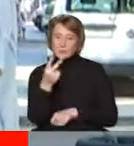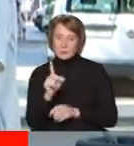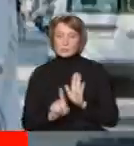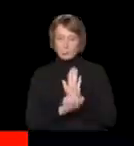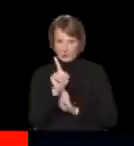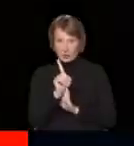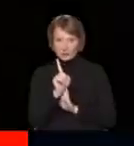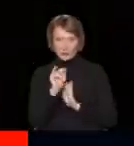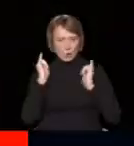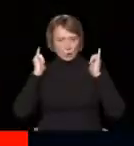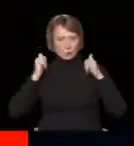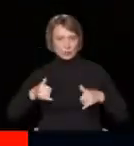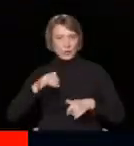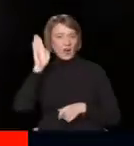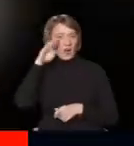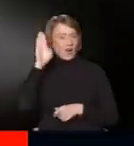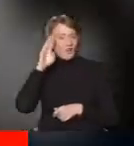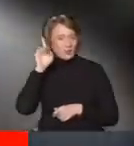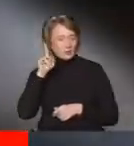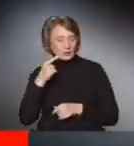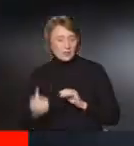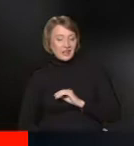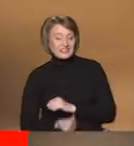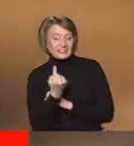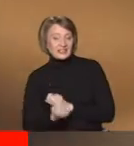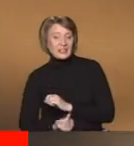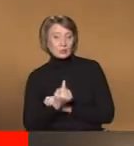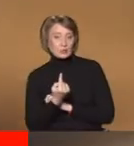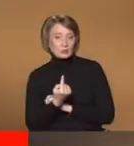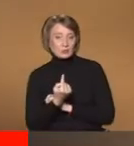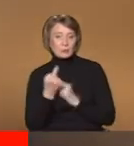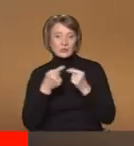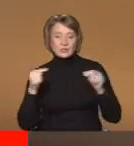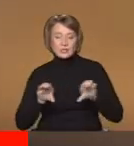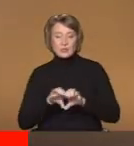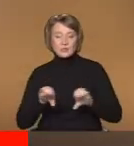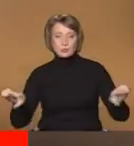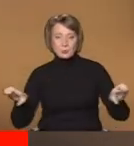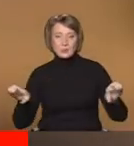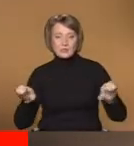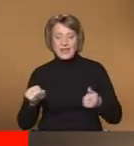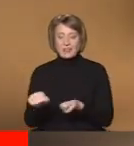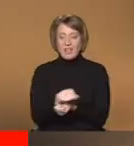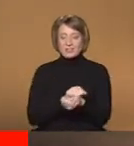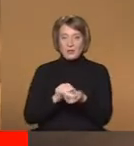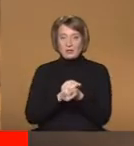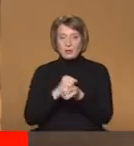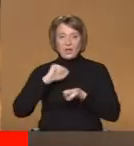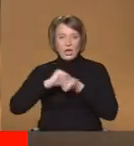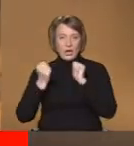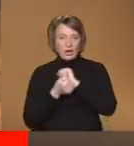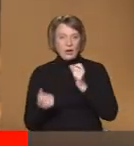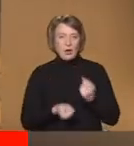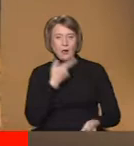дощ. Та вода лилася не згори, а била знизу, разом із рештками труби, уламками асфальту і камінням.